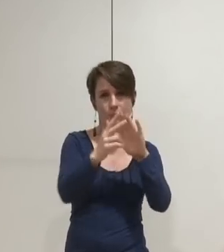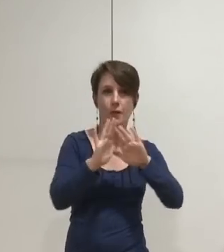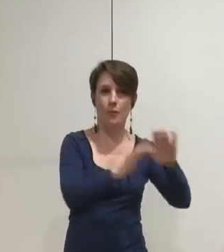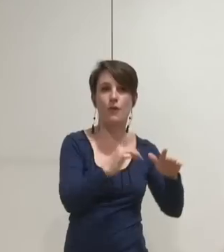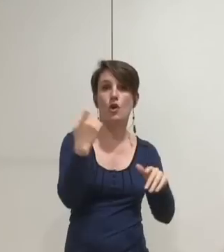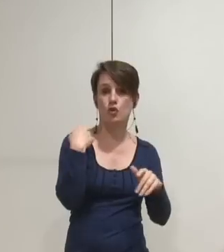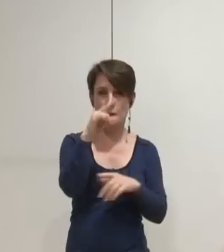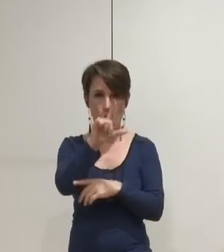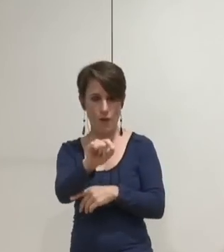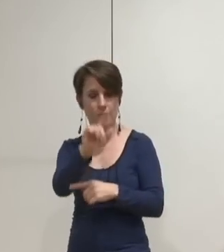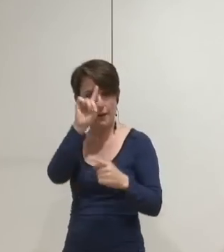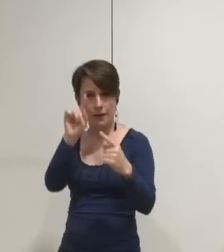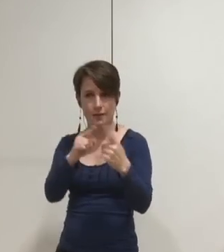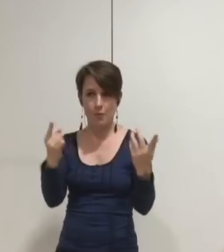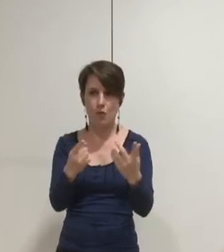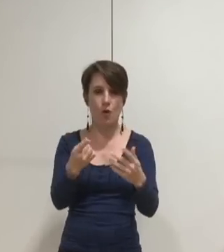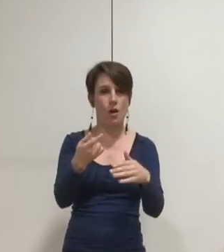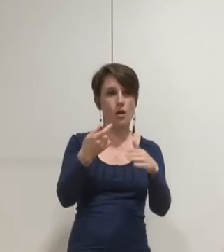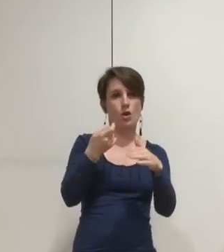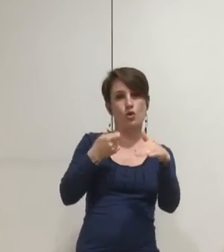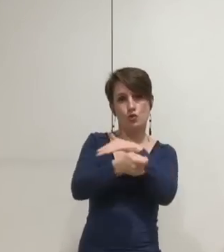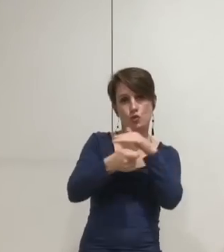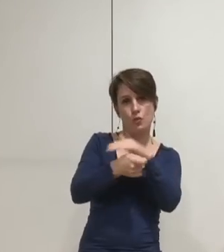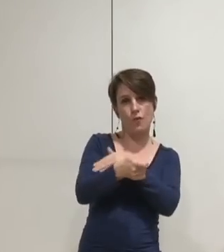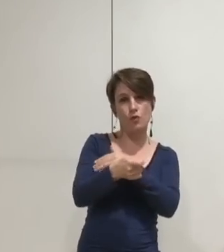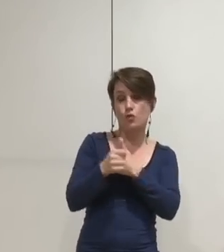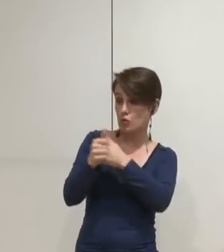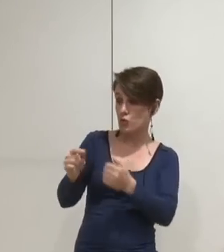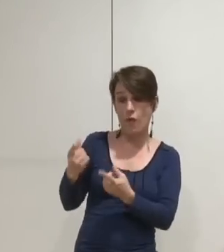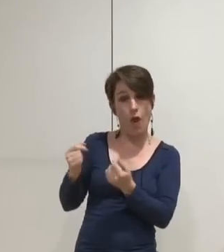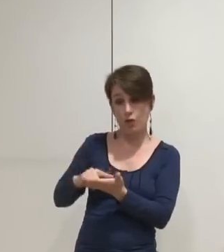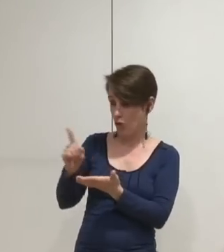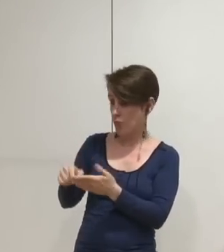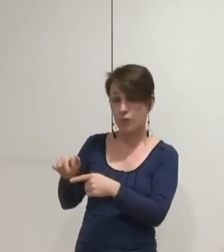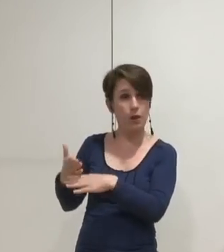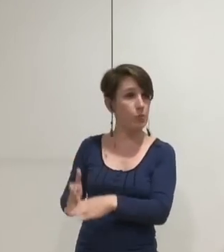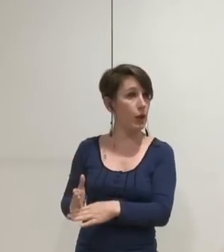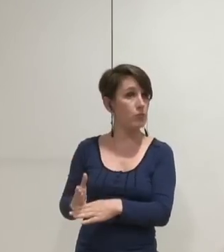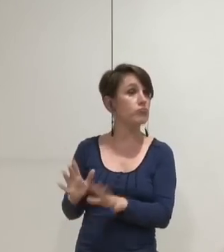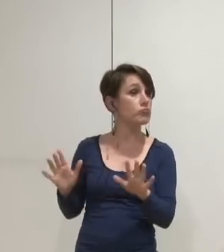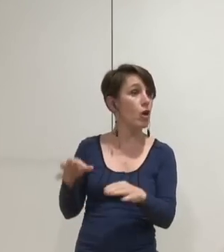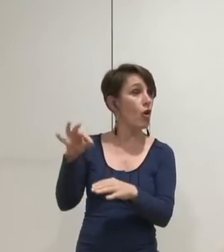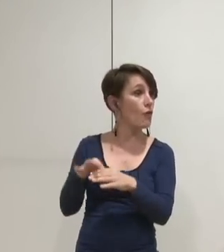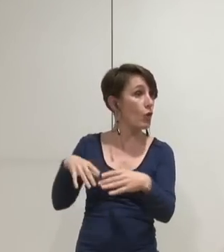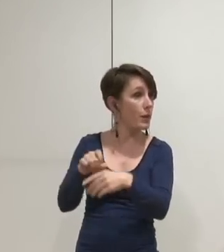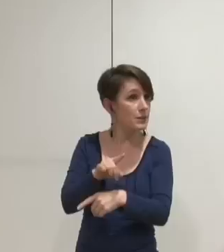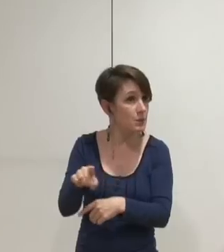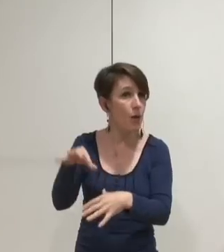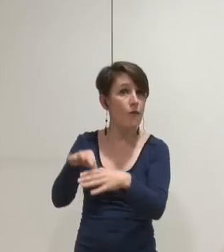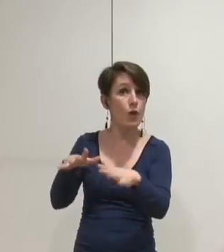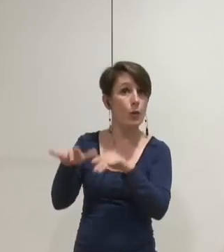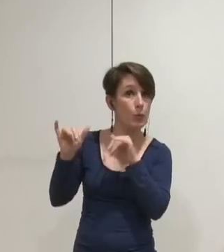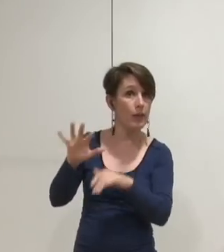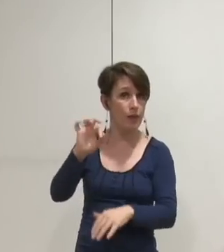porte sur des affectations de subvention sur des crédits existants je la mets au voix qui ne prend pas part au vote qui s'abstient